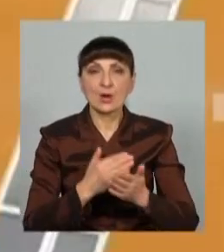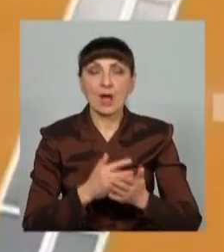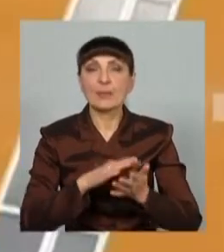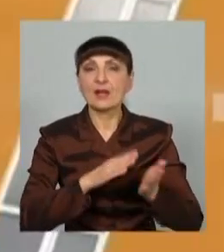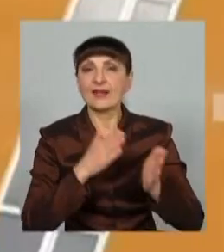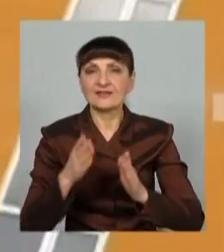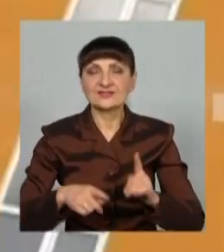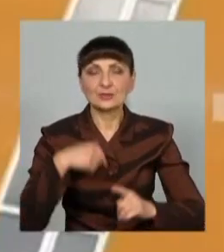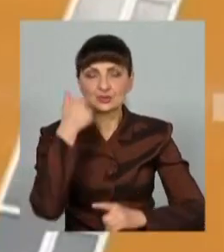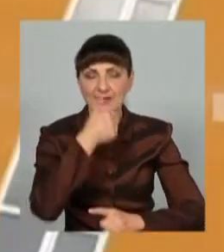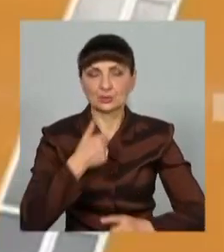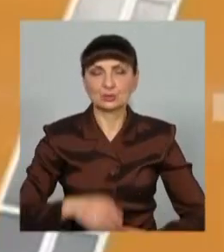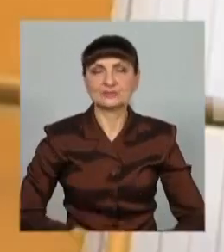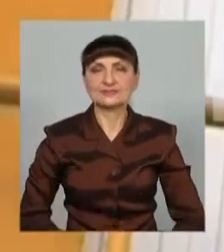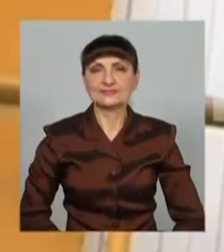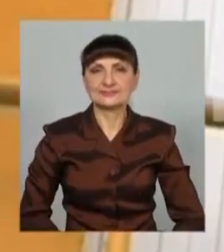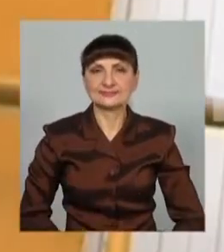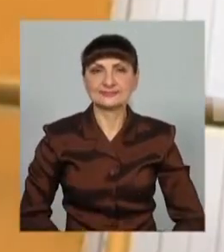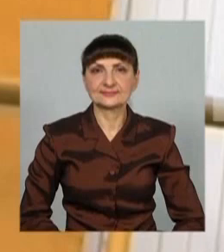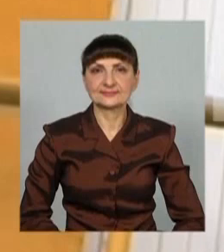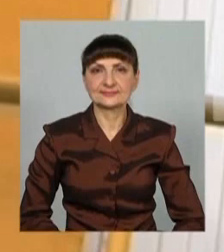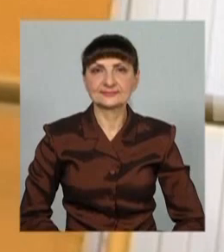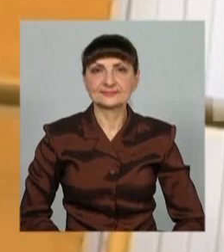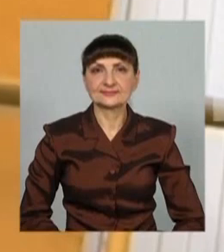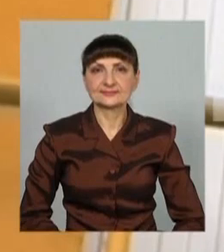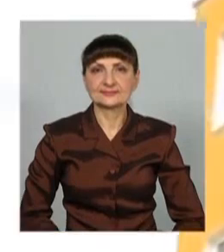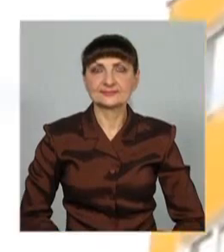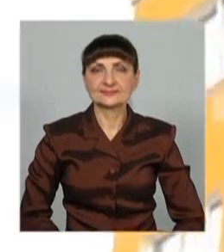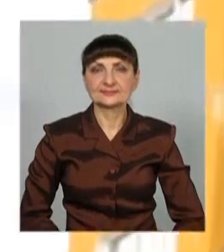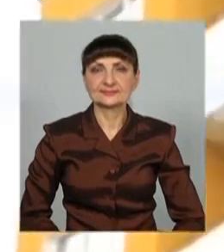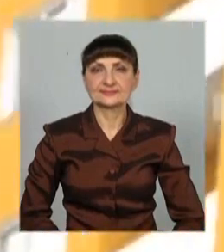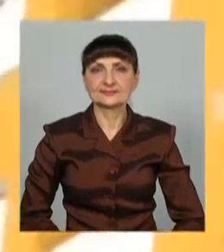продлят и в следующем году. Айнрафина Рихпаева, Мирам Исабеков, телеканал «Алматы».